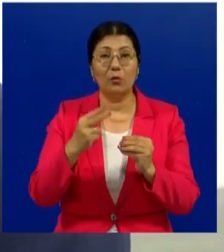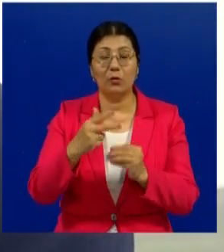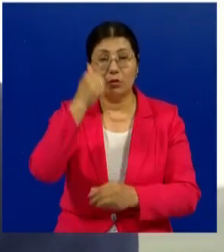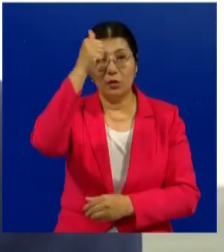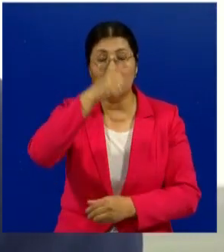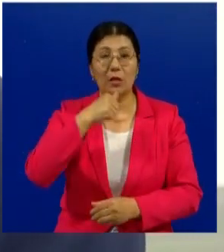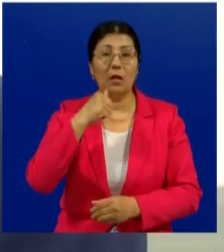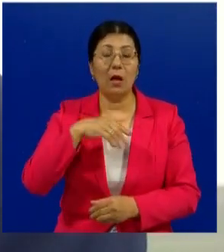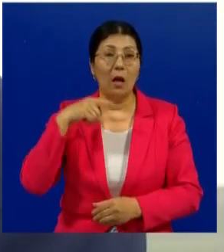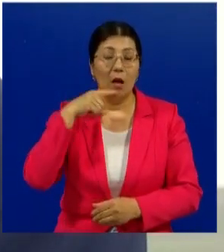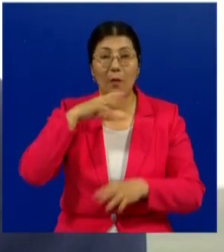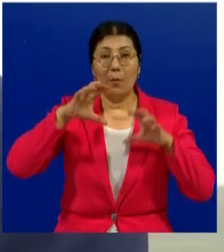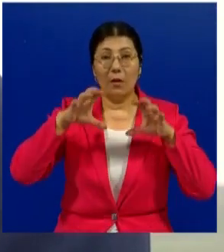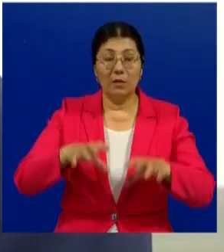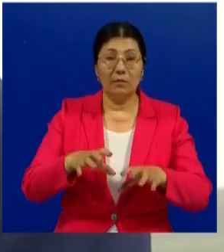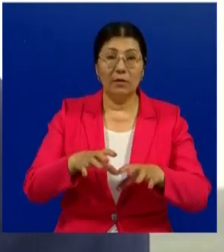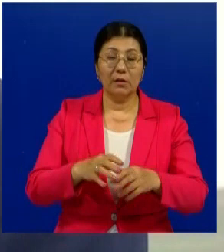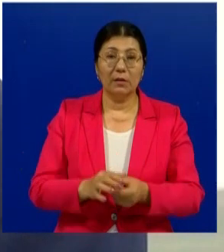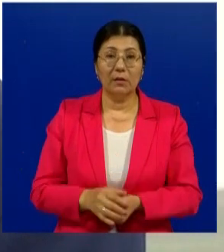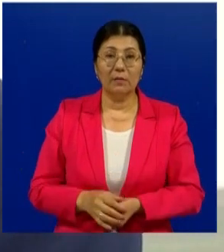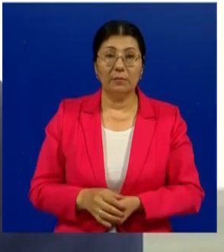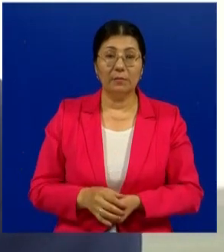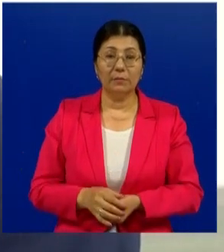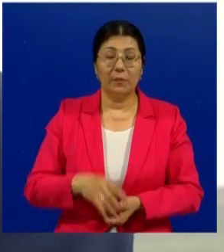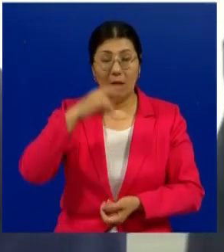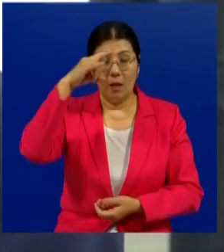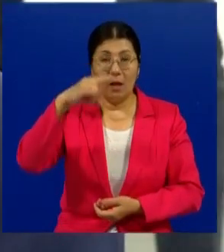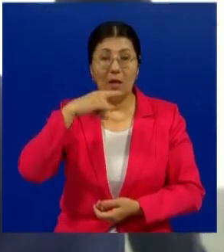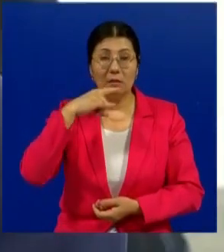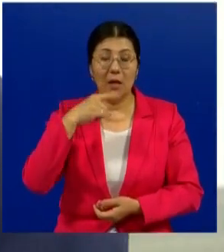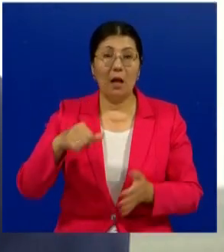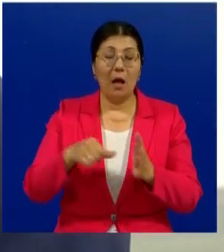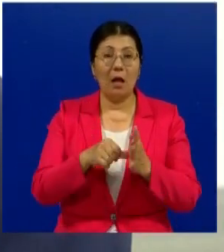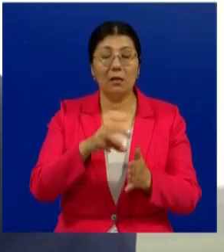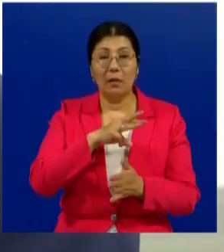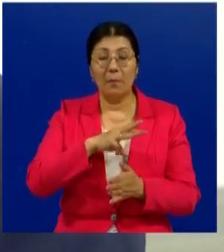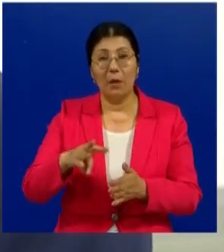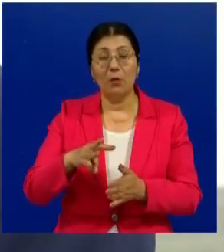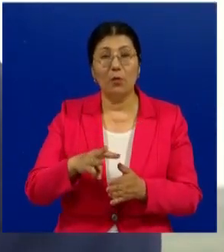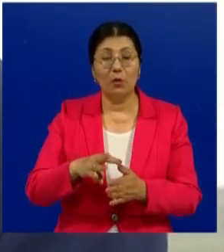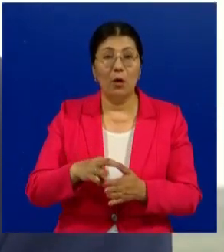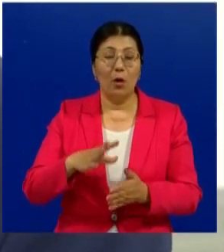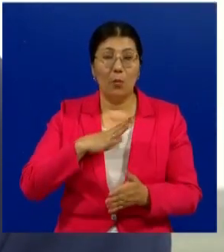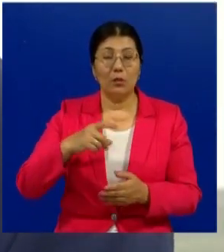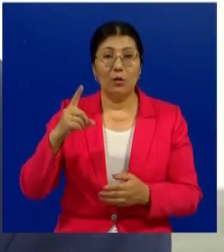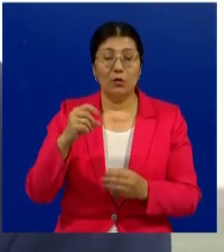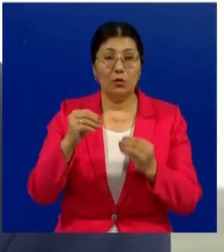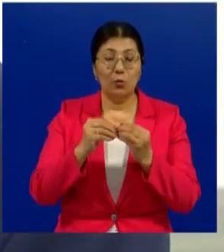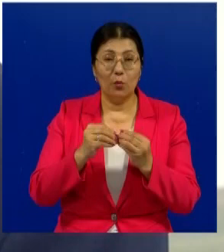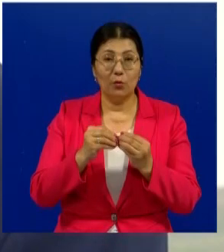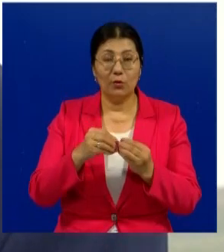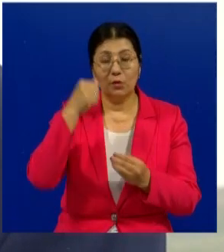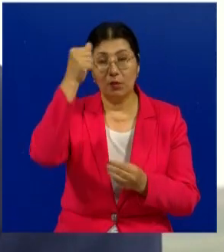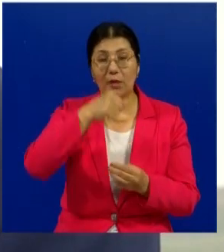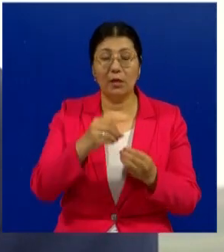патша ағзамның есебінде қазақ халқы 6 миллион болса, міне 110 жылдан кейін әлі біз